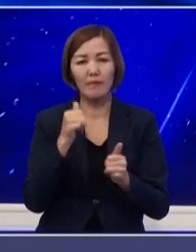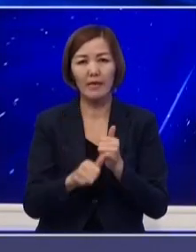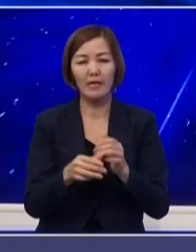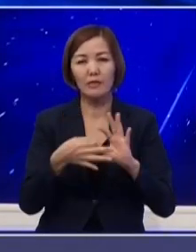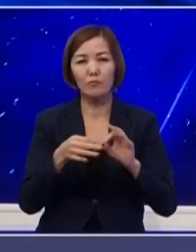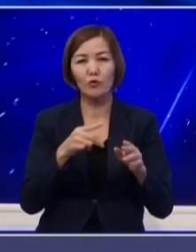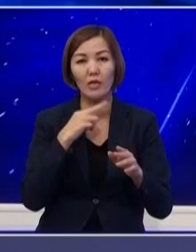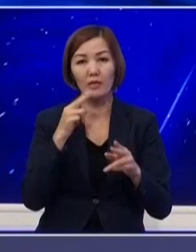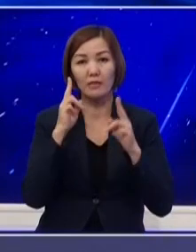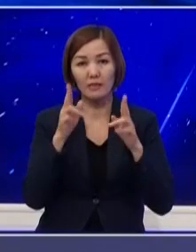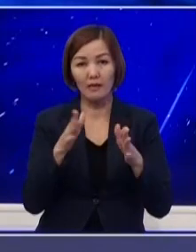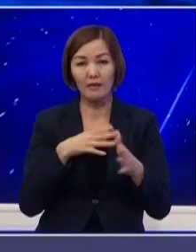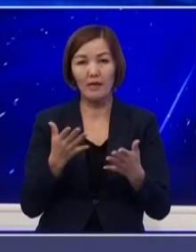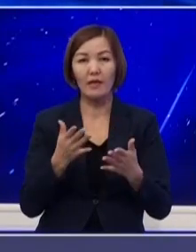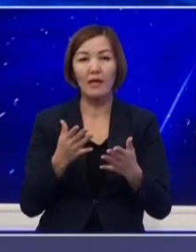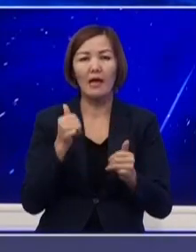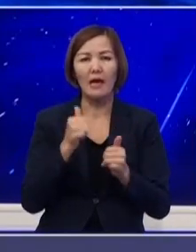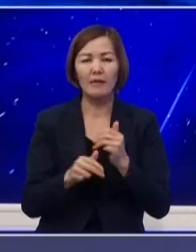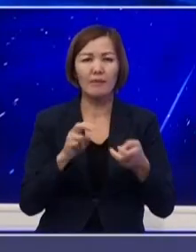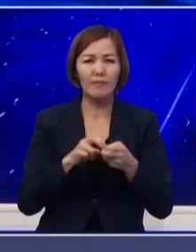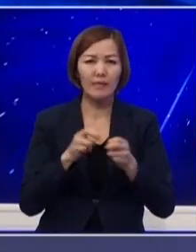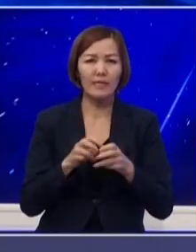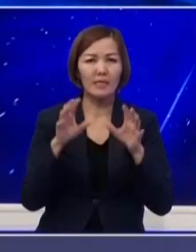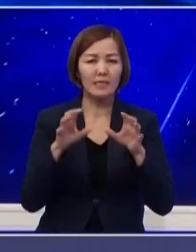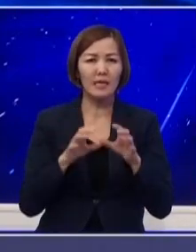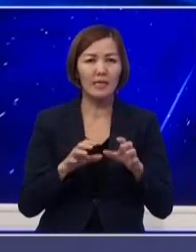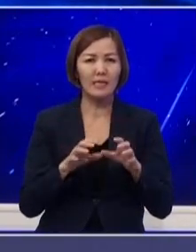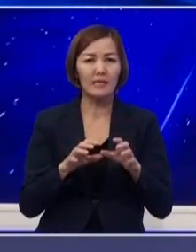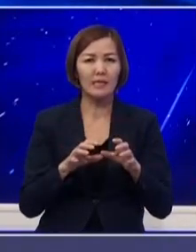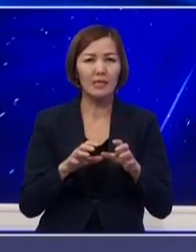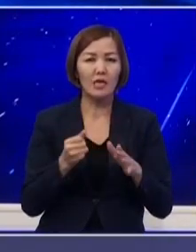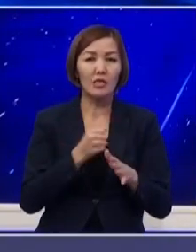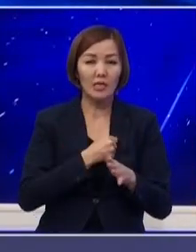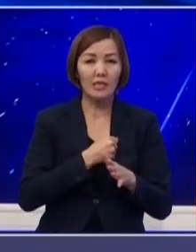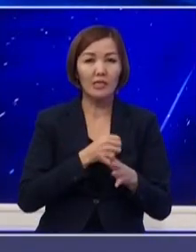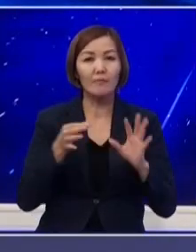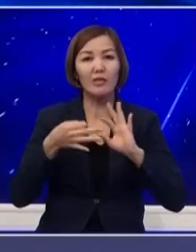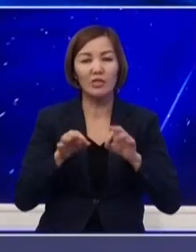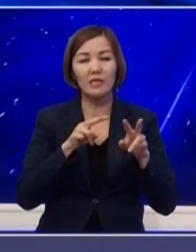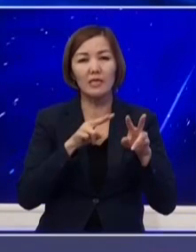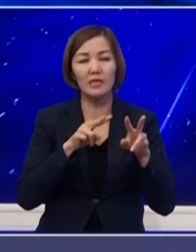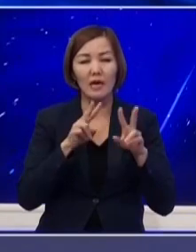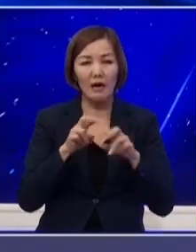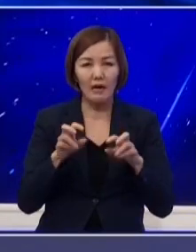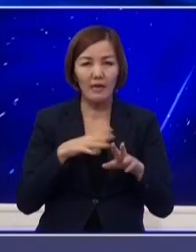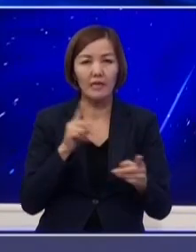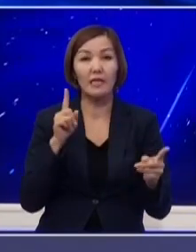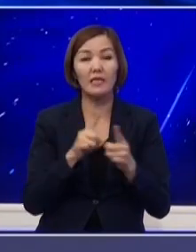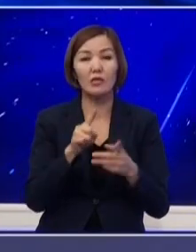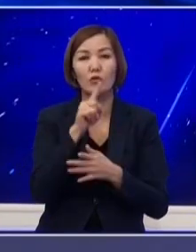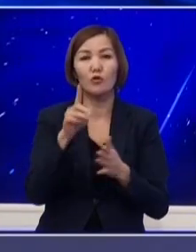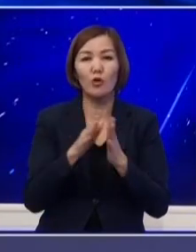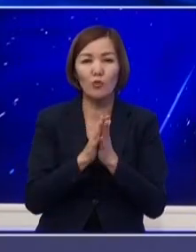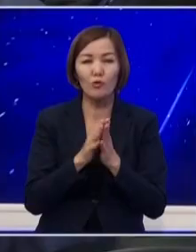әрқайсысын мұқият тыңдады. Сондай-ақ әрбірінің мәселесін заң аясында ғана емес, жанашырлықпен де жіті қарады. Кездесудегі сұрақ